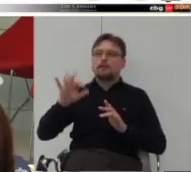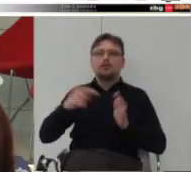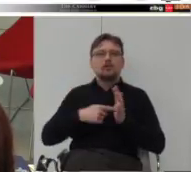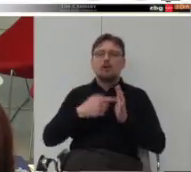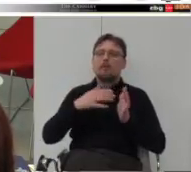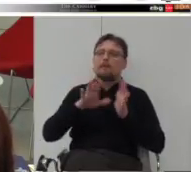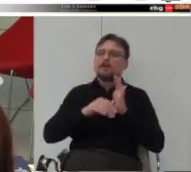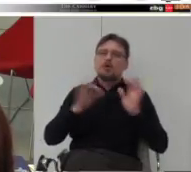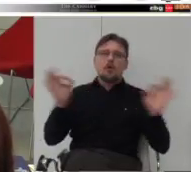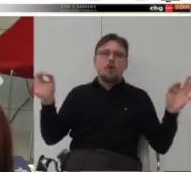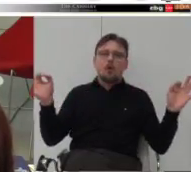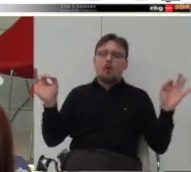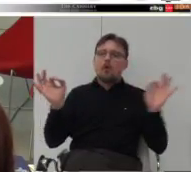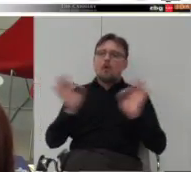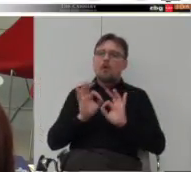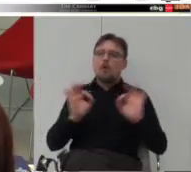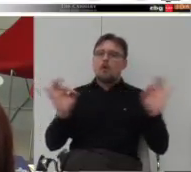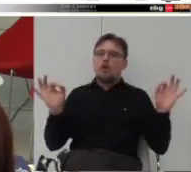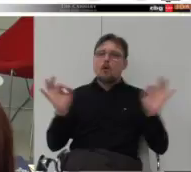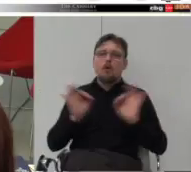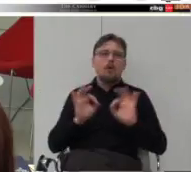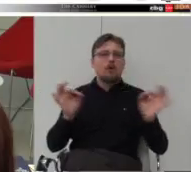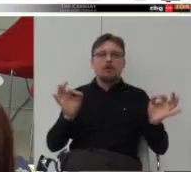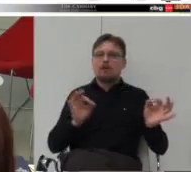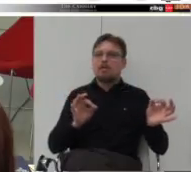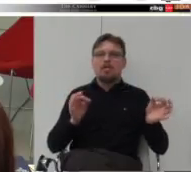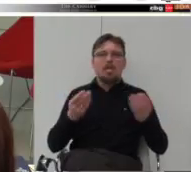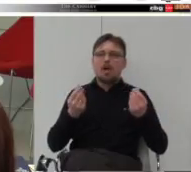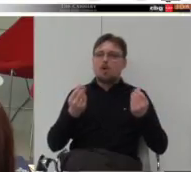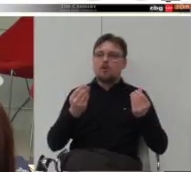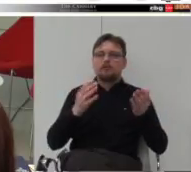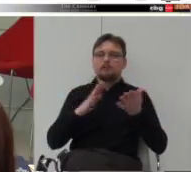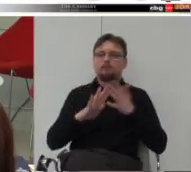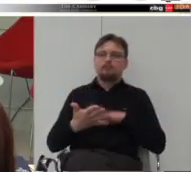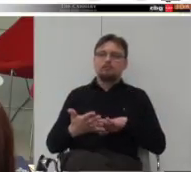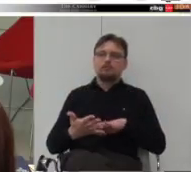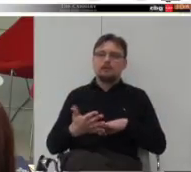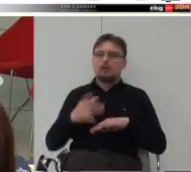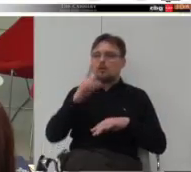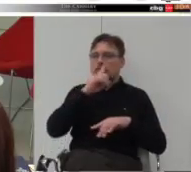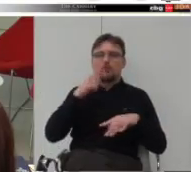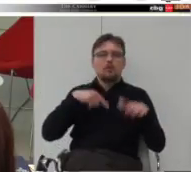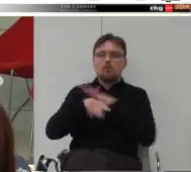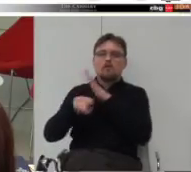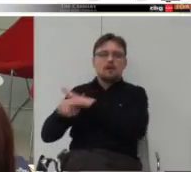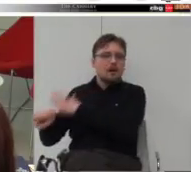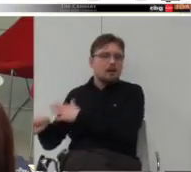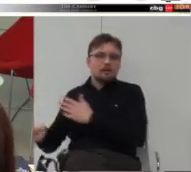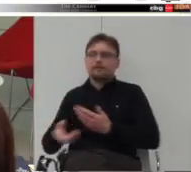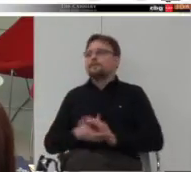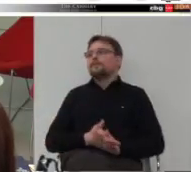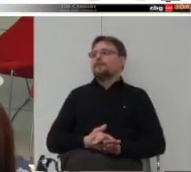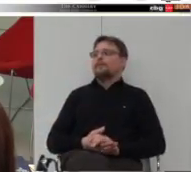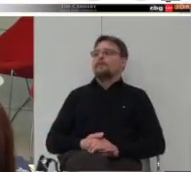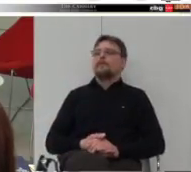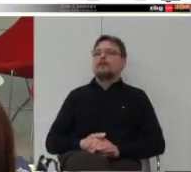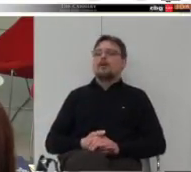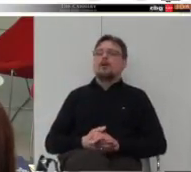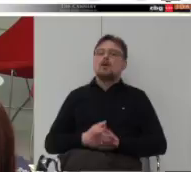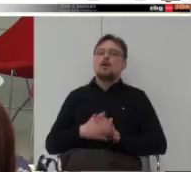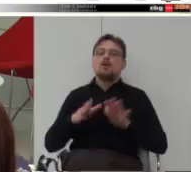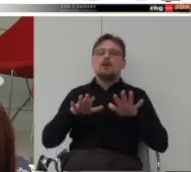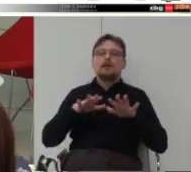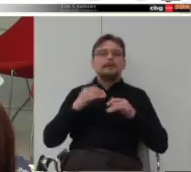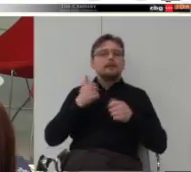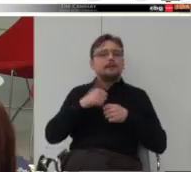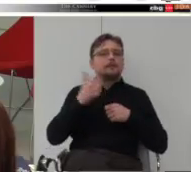strasznie teraz przez ostatnie lata upadłe ekonomicznie, bardzo wyludniające się. Bardzo wiele